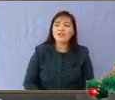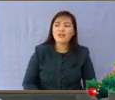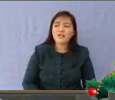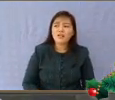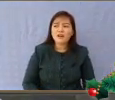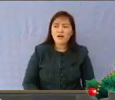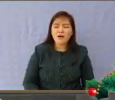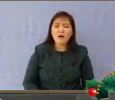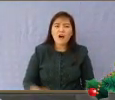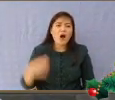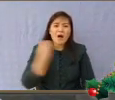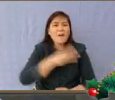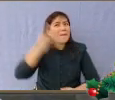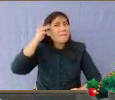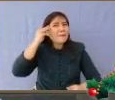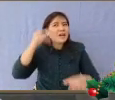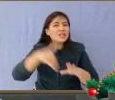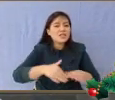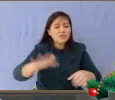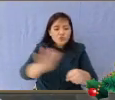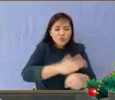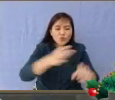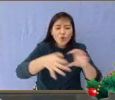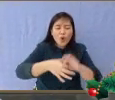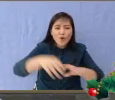yung klase ng pananampalataya?